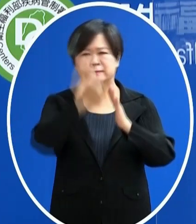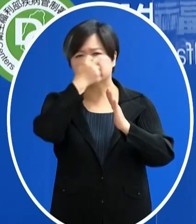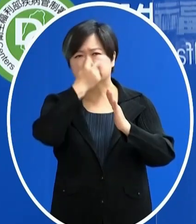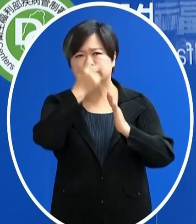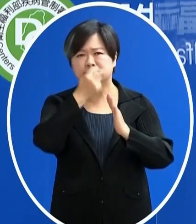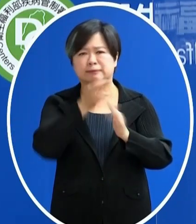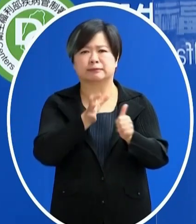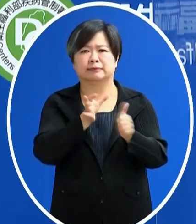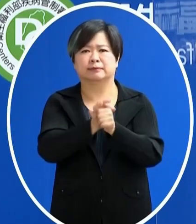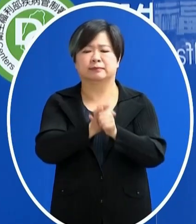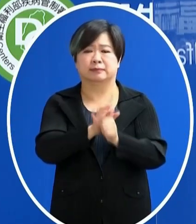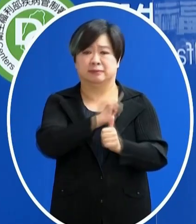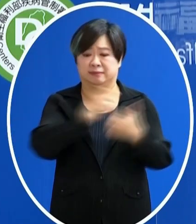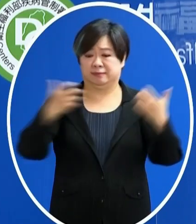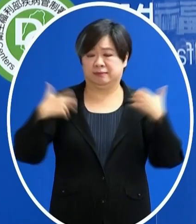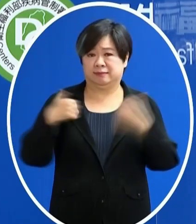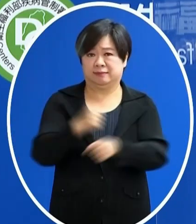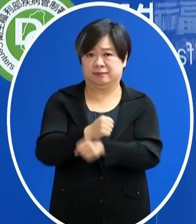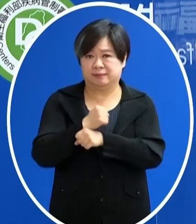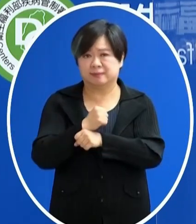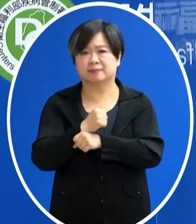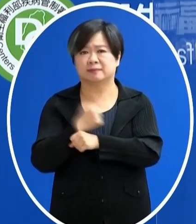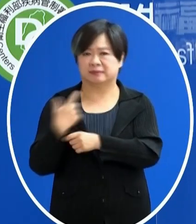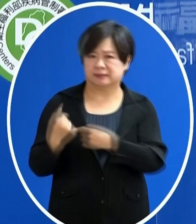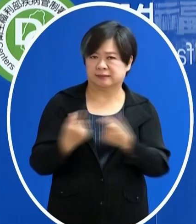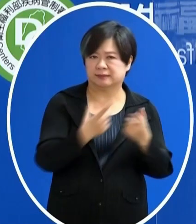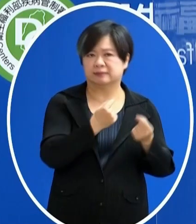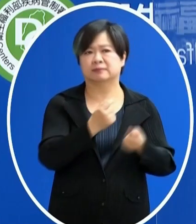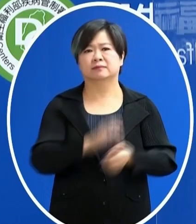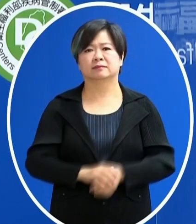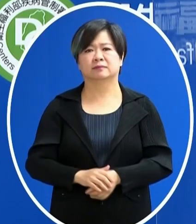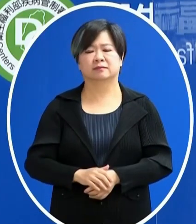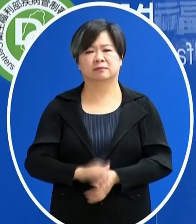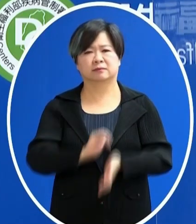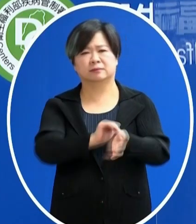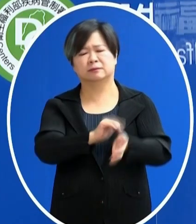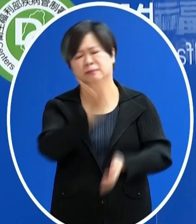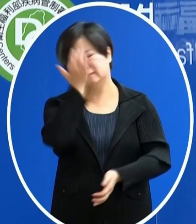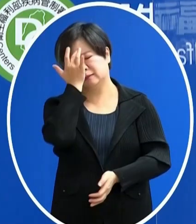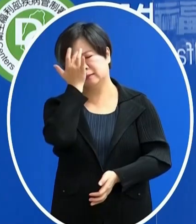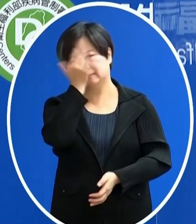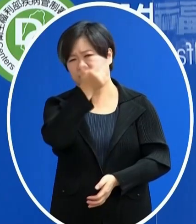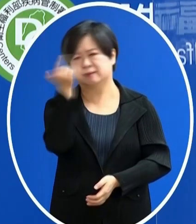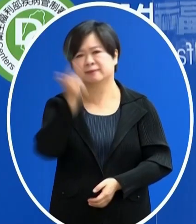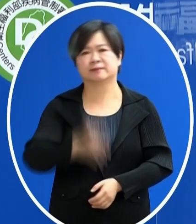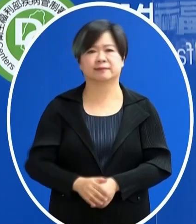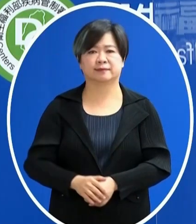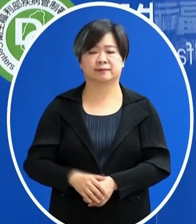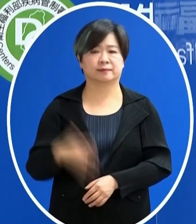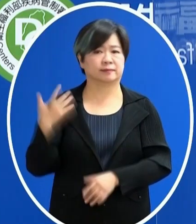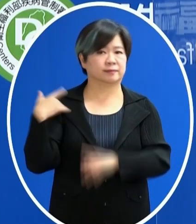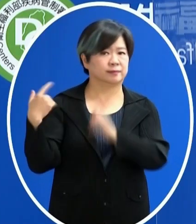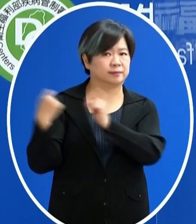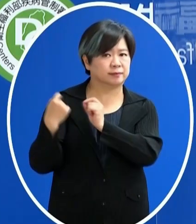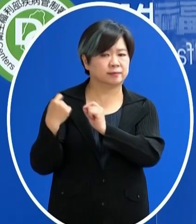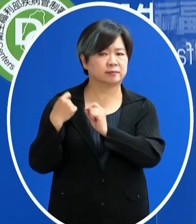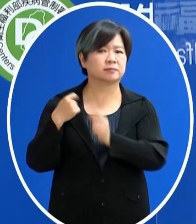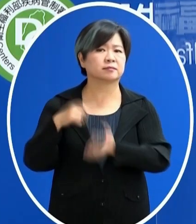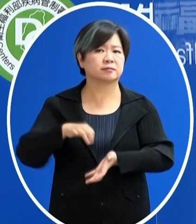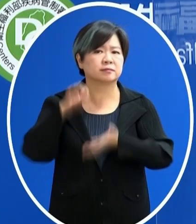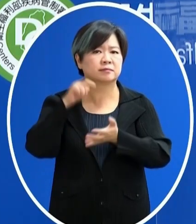另外，因应这个国际航空的机组人员那长期的这样子循环式